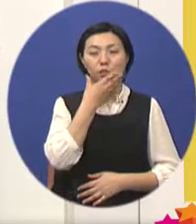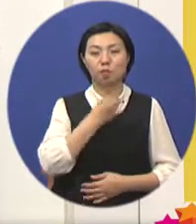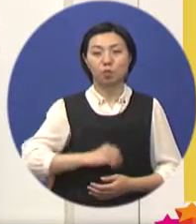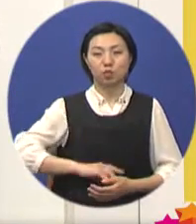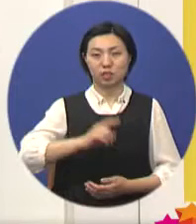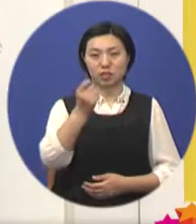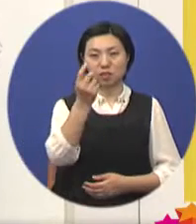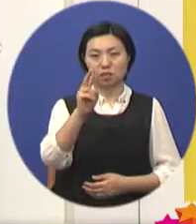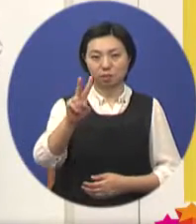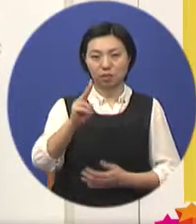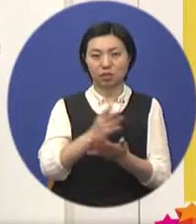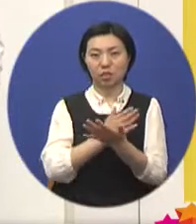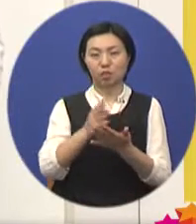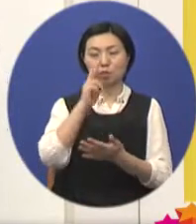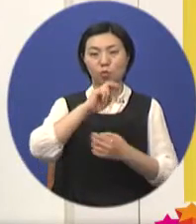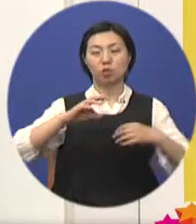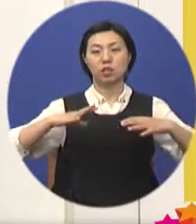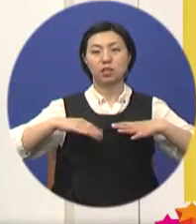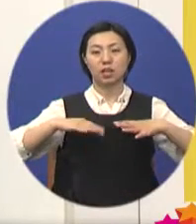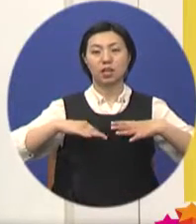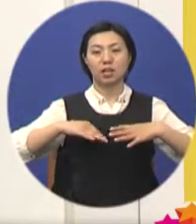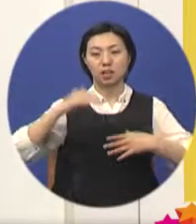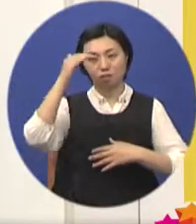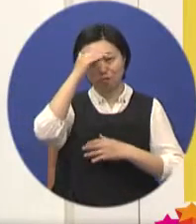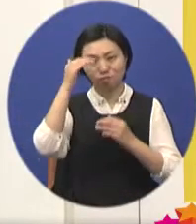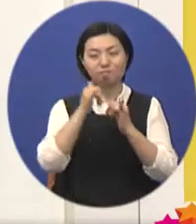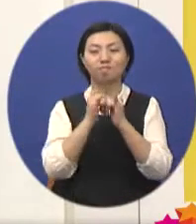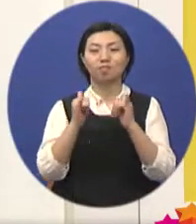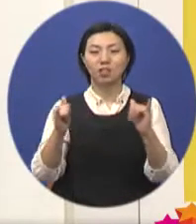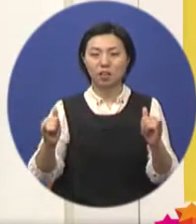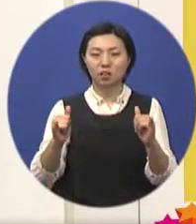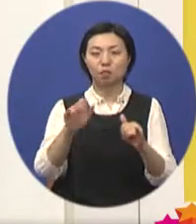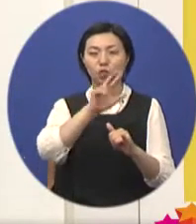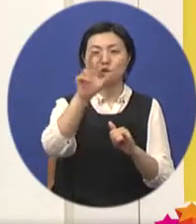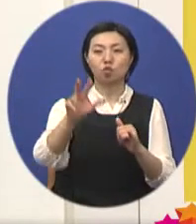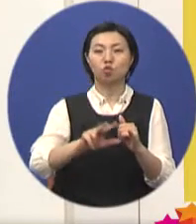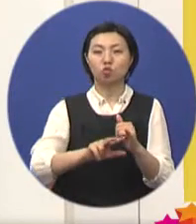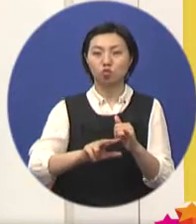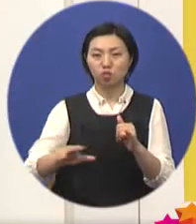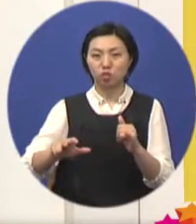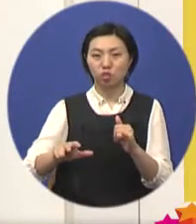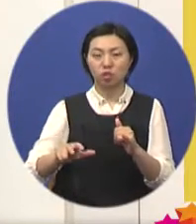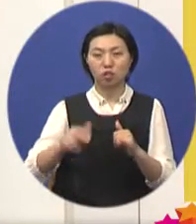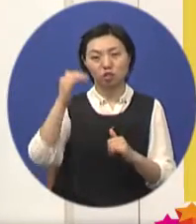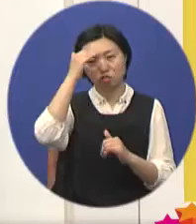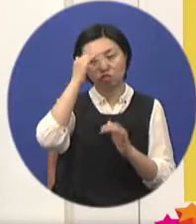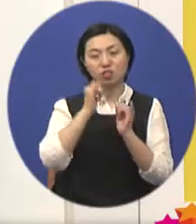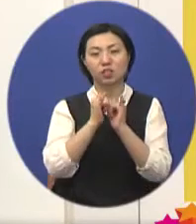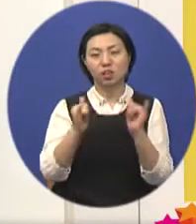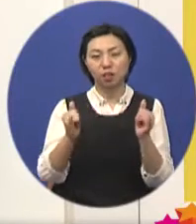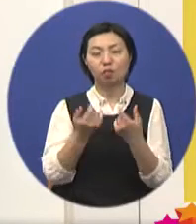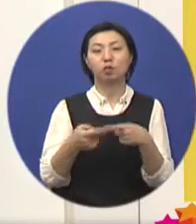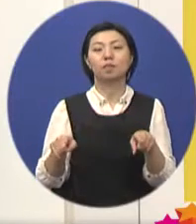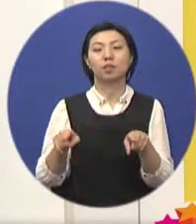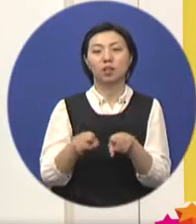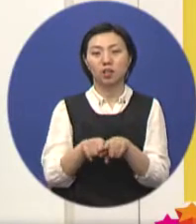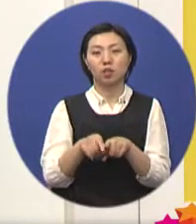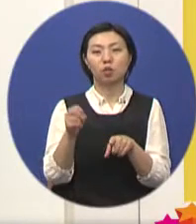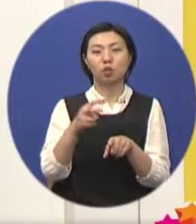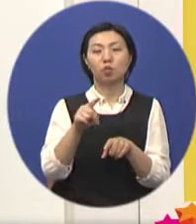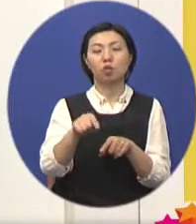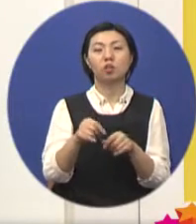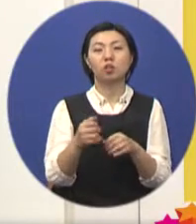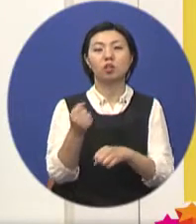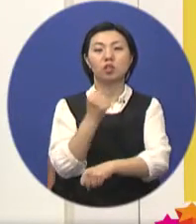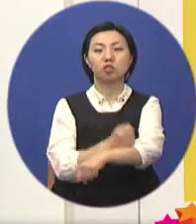복지TV의 네. 나눔노래자랑의 그 시청자들. 네. 전국에 계시는 그 시청자님들과 네. 또 거기 이제